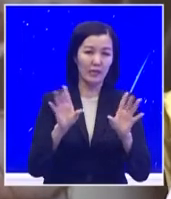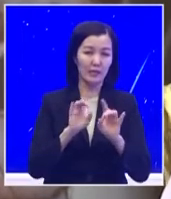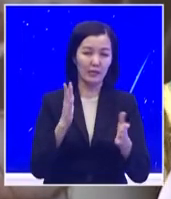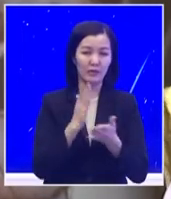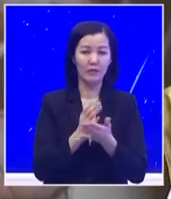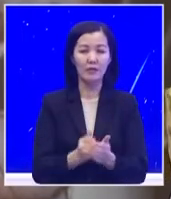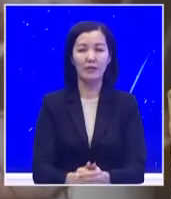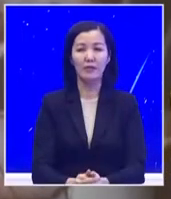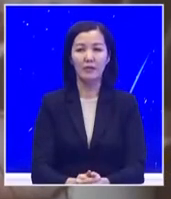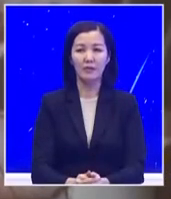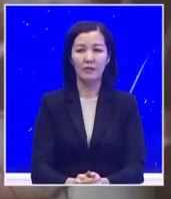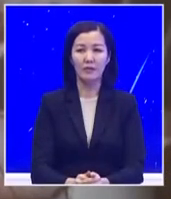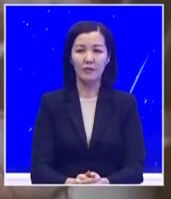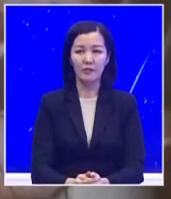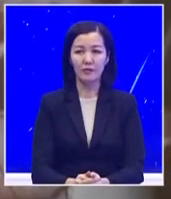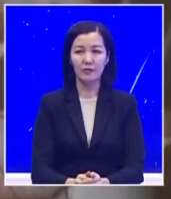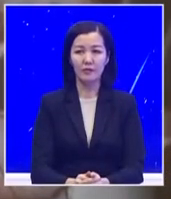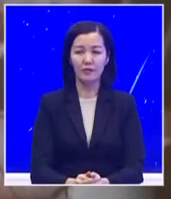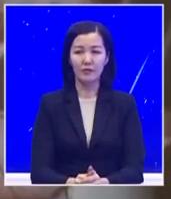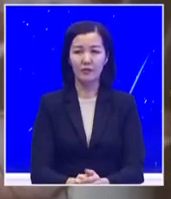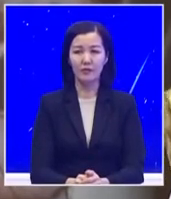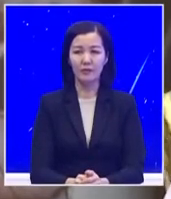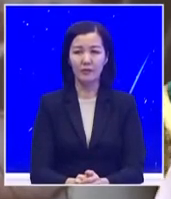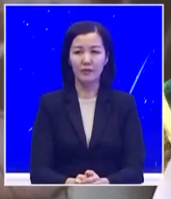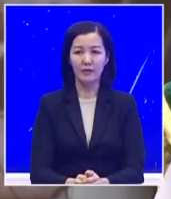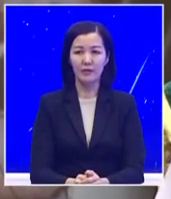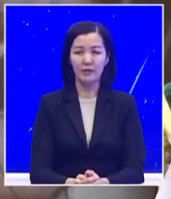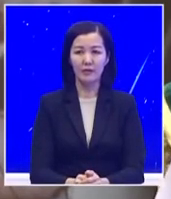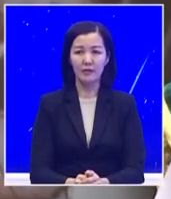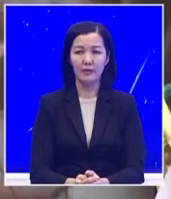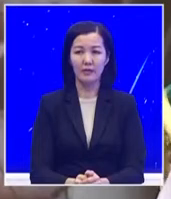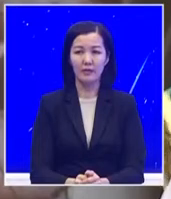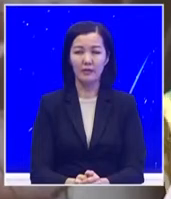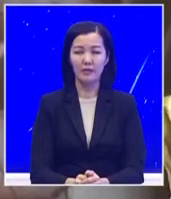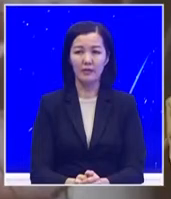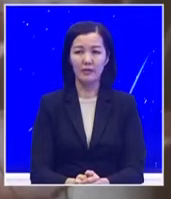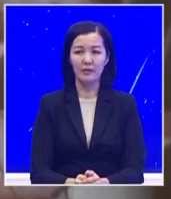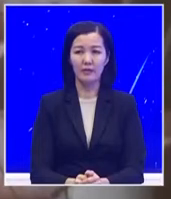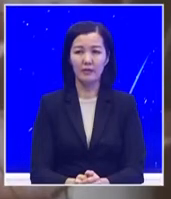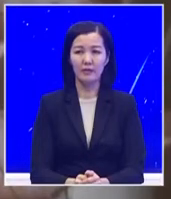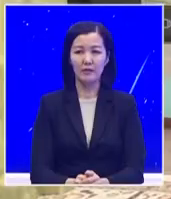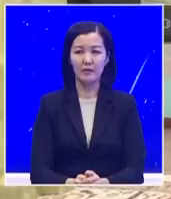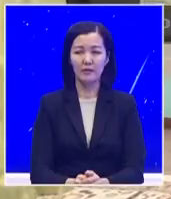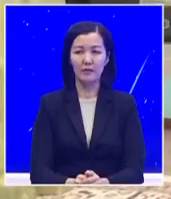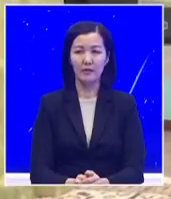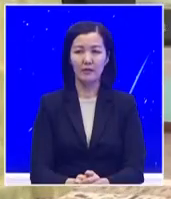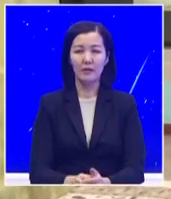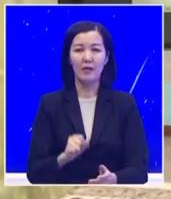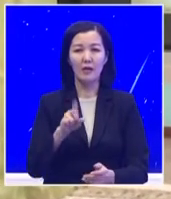тексермедім. Ер жеткен соң түспеді осыма. Қолымда мезгілінен кештермедім.